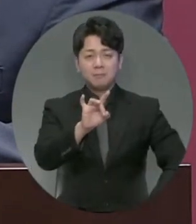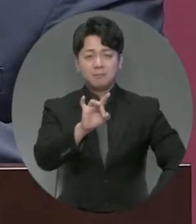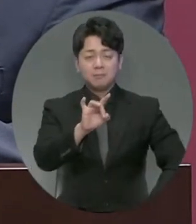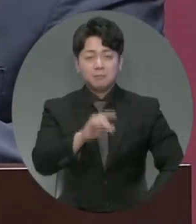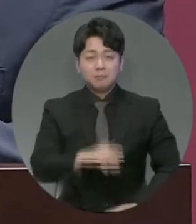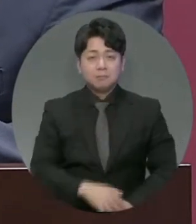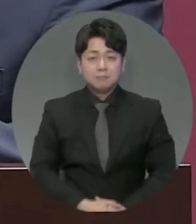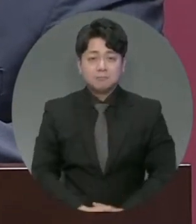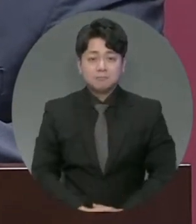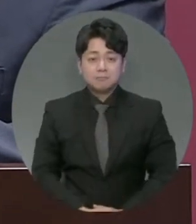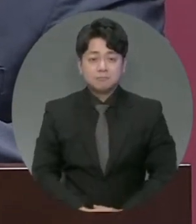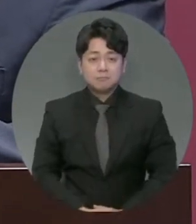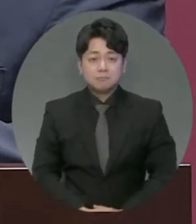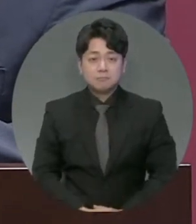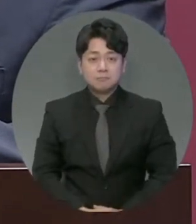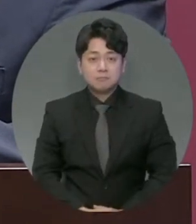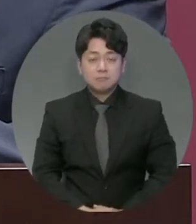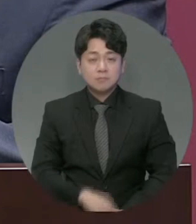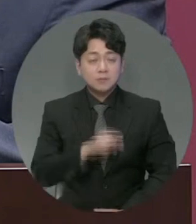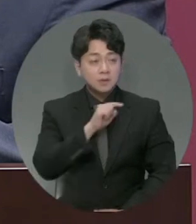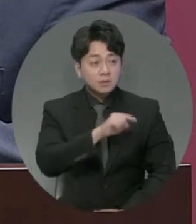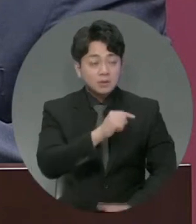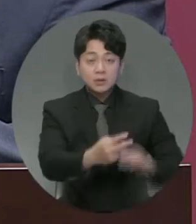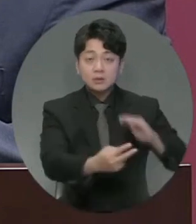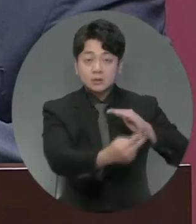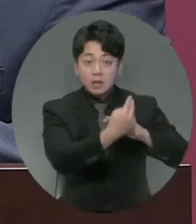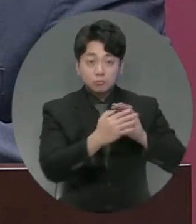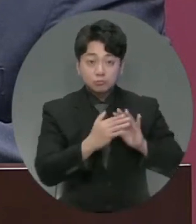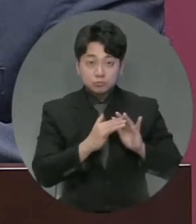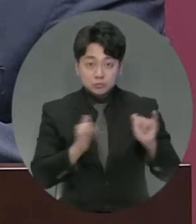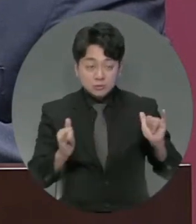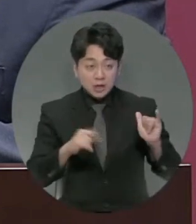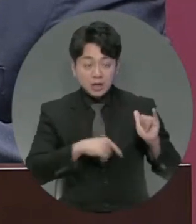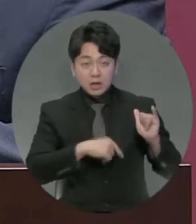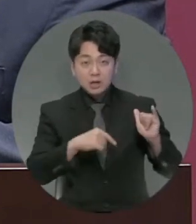비보호 이탈 주민에 대한 혈세로 지원하는 항목이 어떤 겁니까?